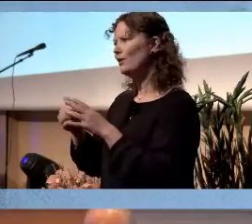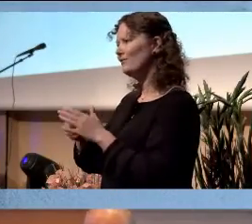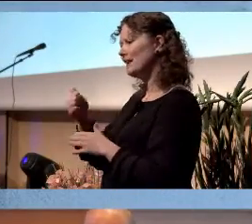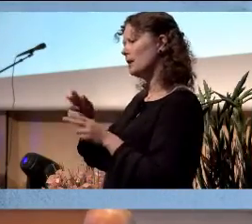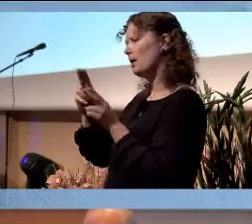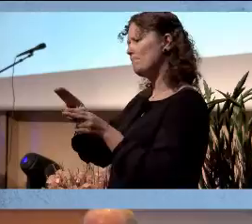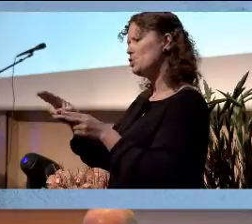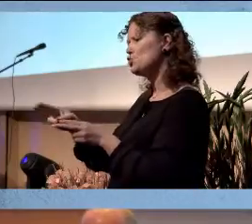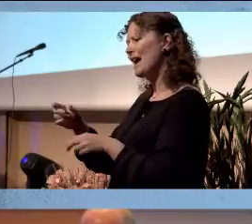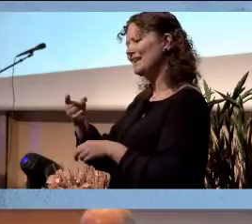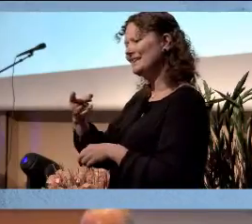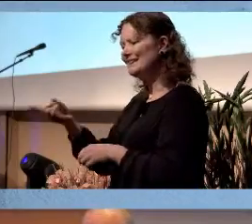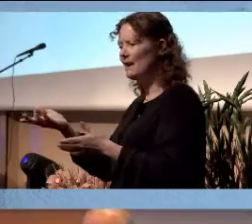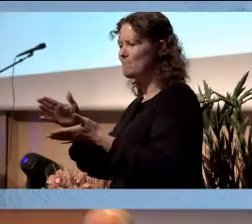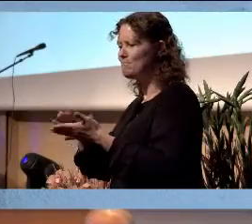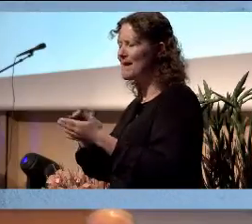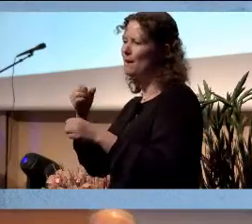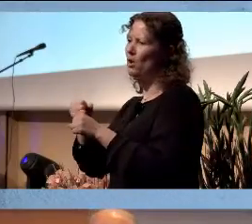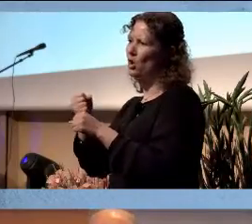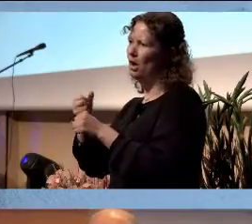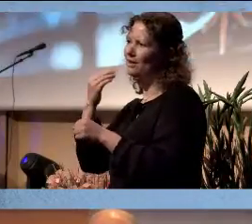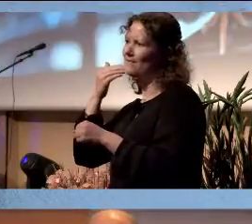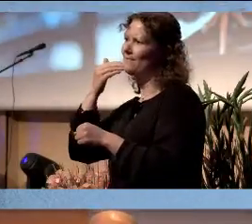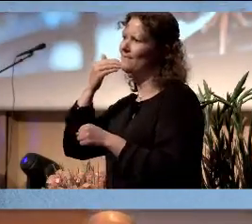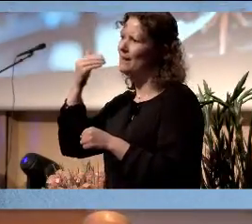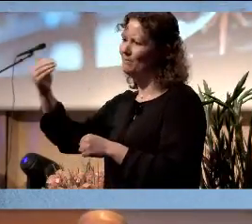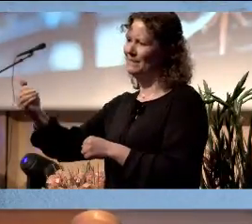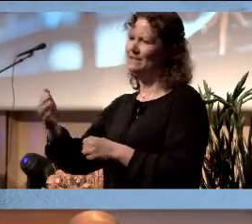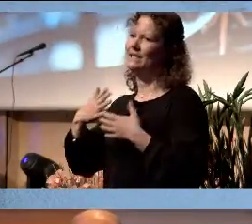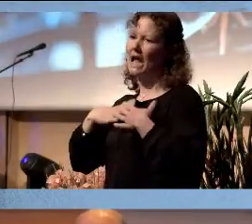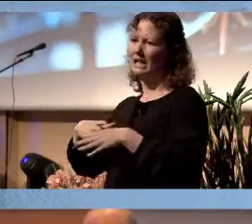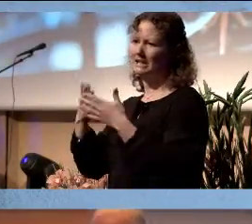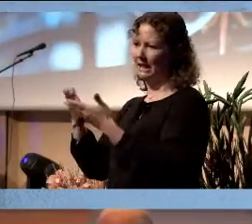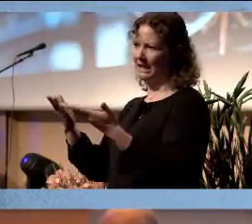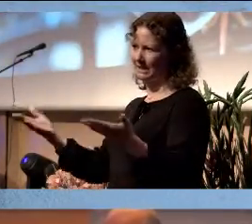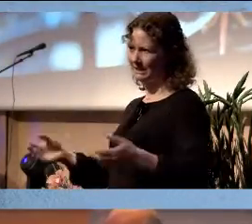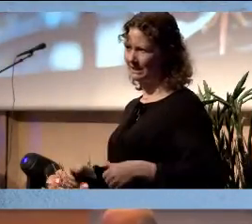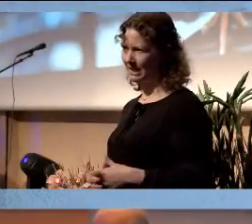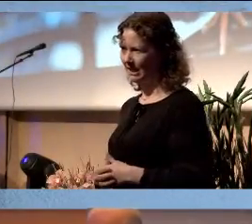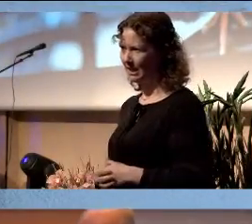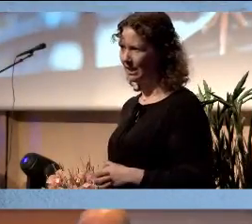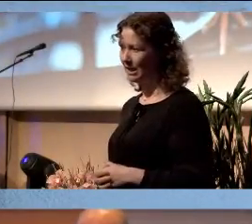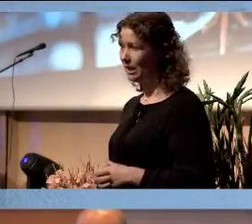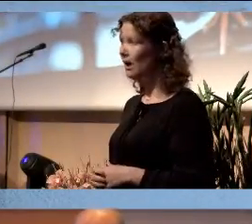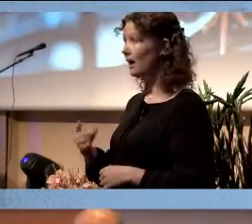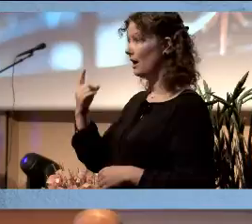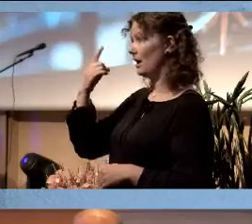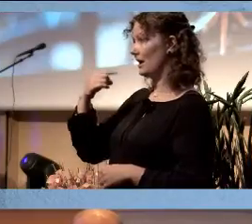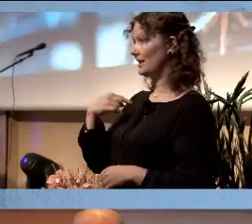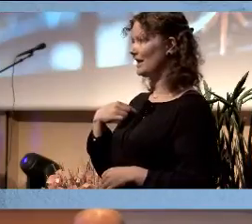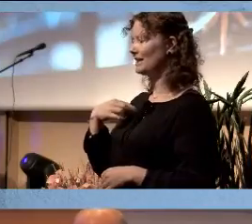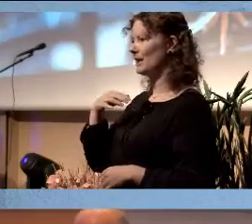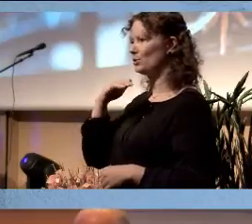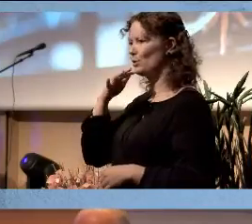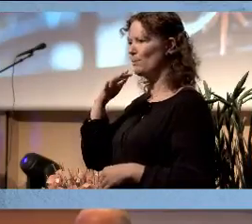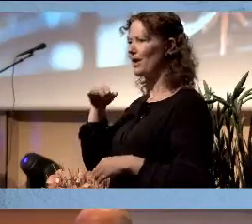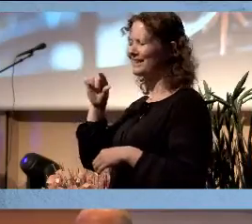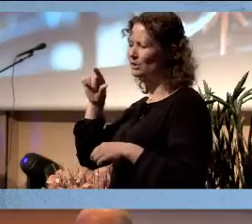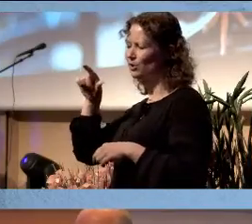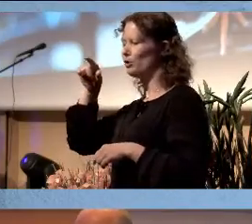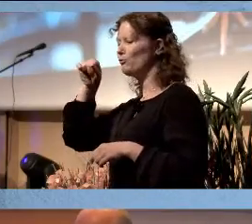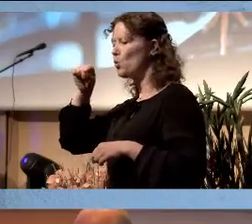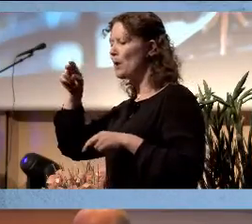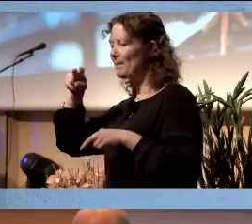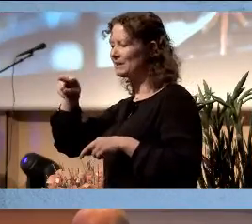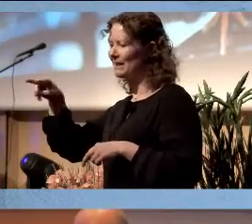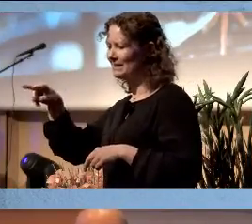brukerne med på å lage fremtidens helsetjeneste. Jeg tenkte jeg skulle snakke litt i fugleperspektiv.